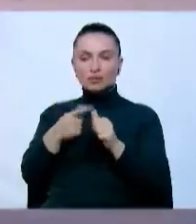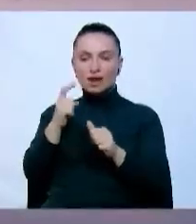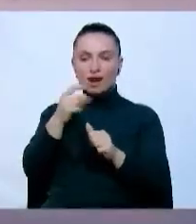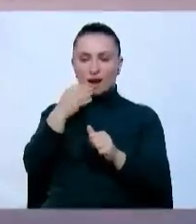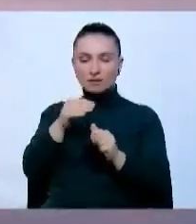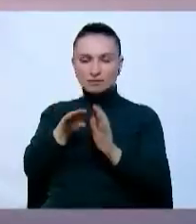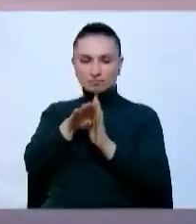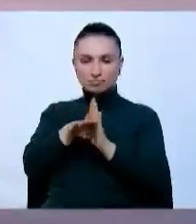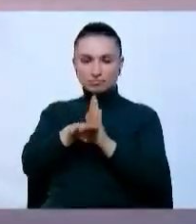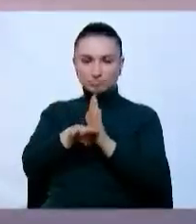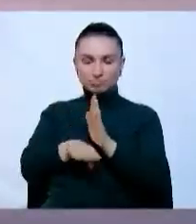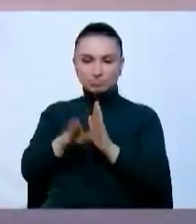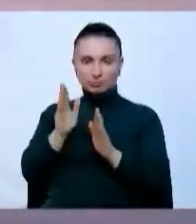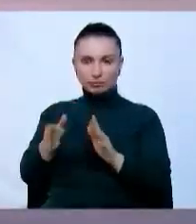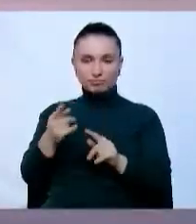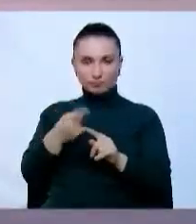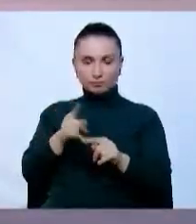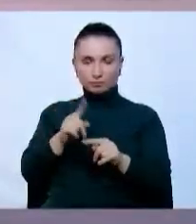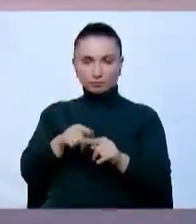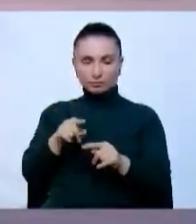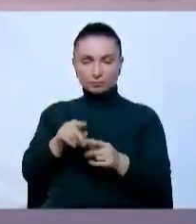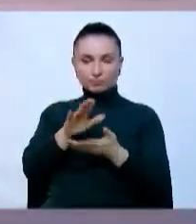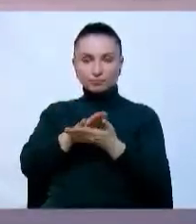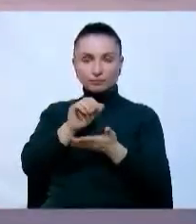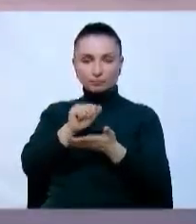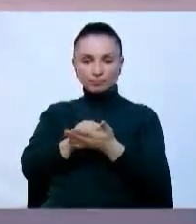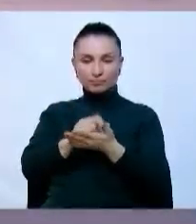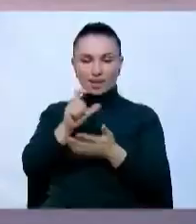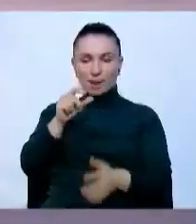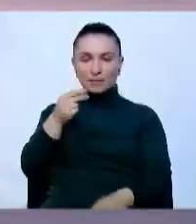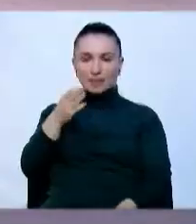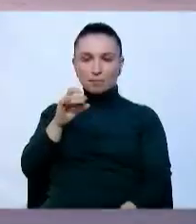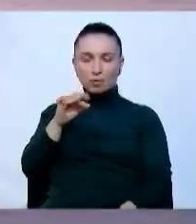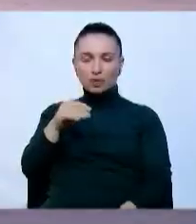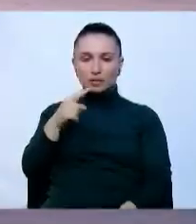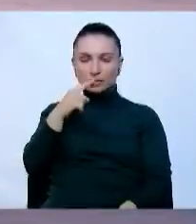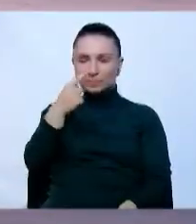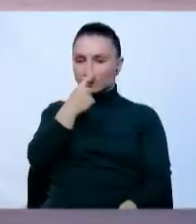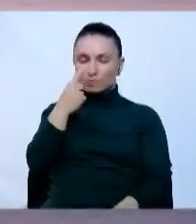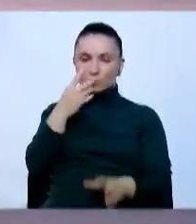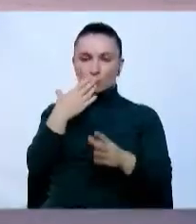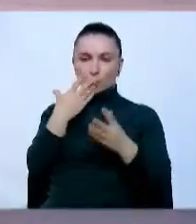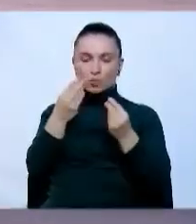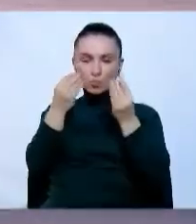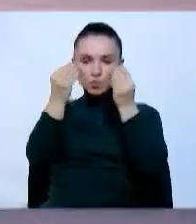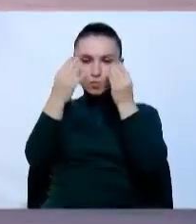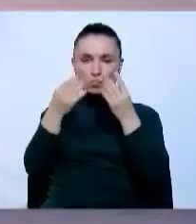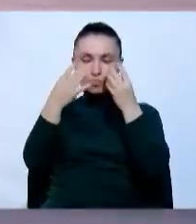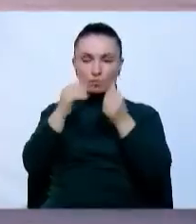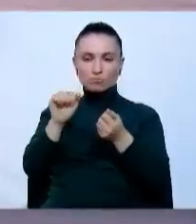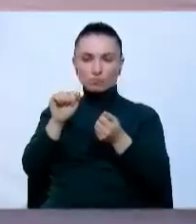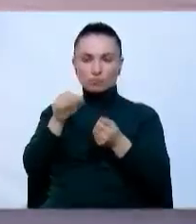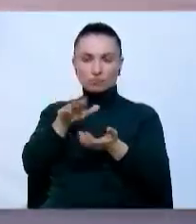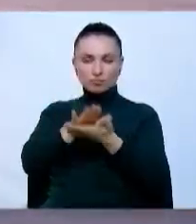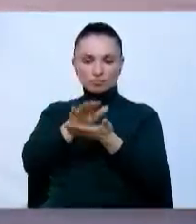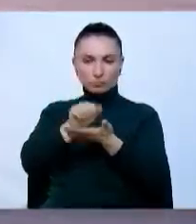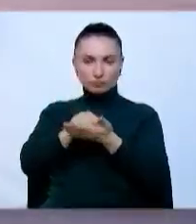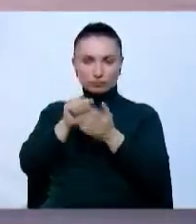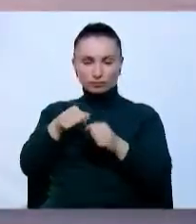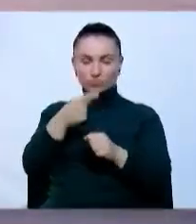იკლებს. ამასთან ერთად ზიანდება ეპითელიუმის საცრემლი აპკი, საცრემლი აპკის და ეპითელიუმის დაზიანება